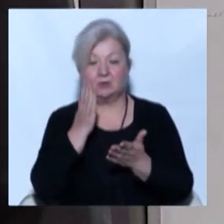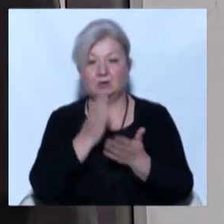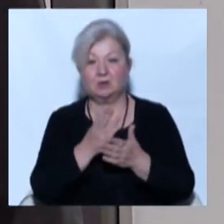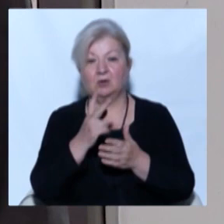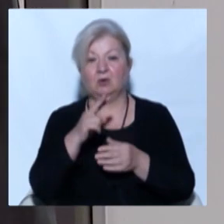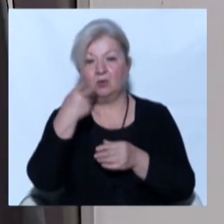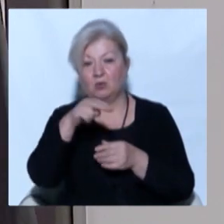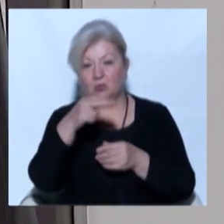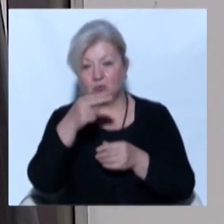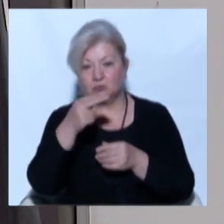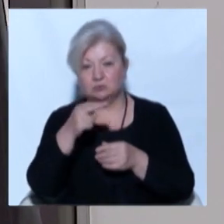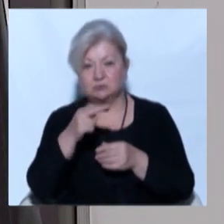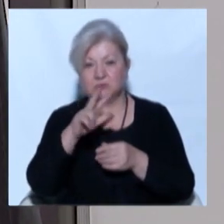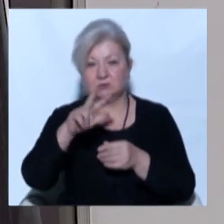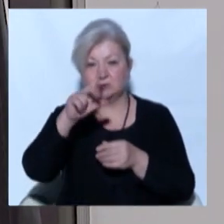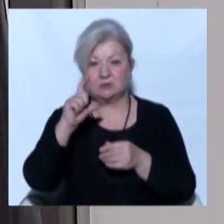ჰერცამდე.